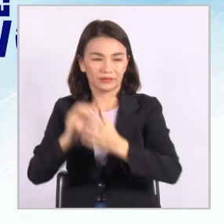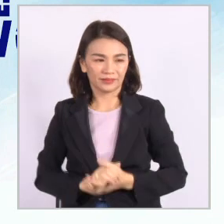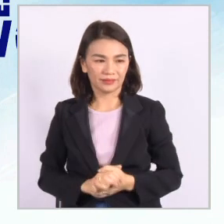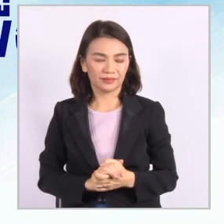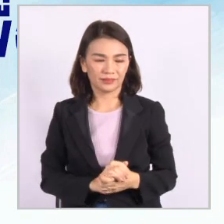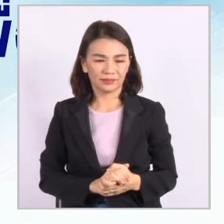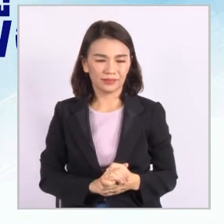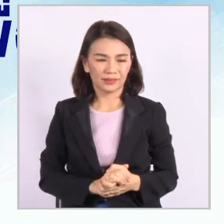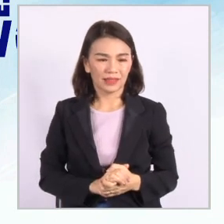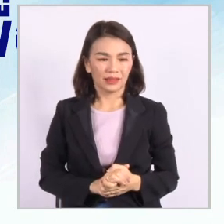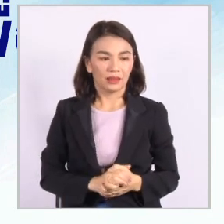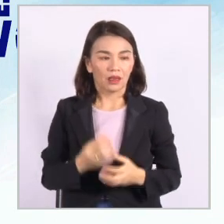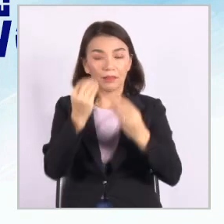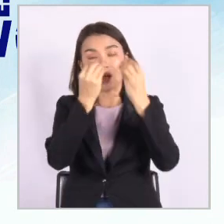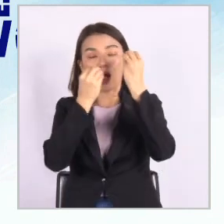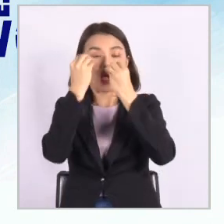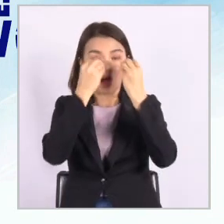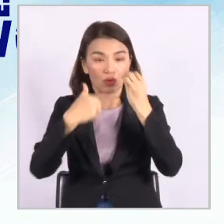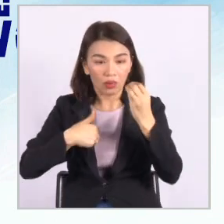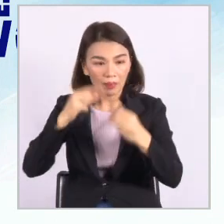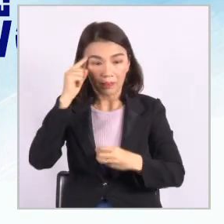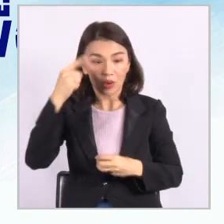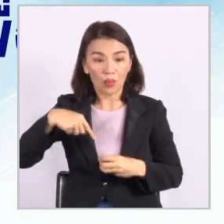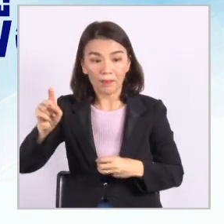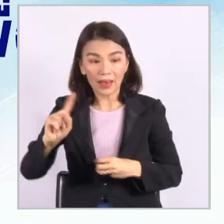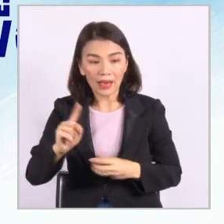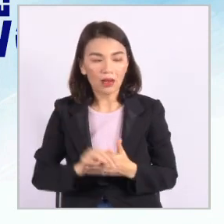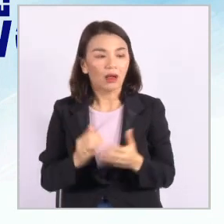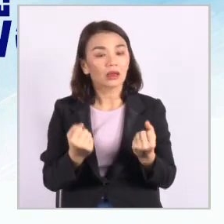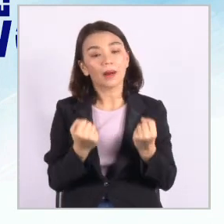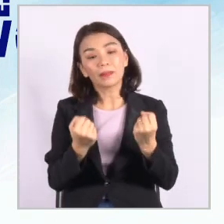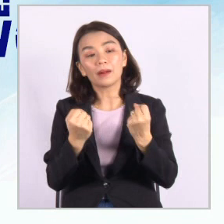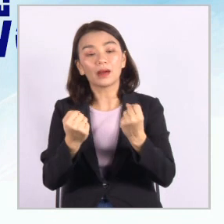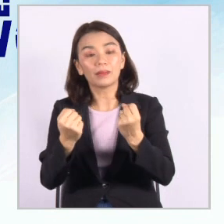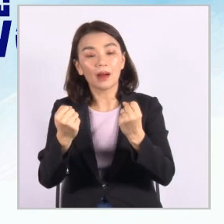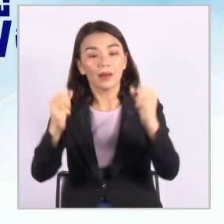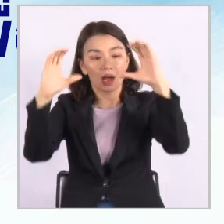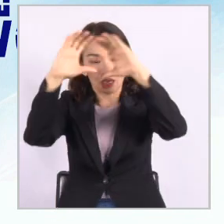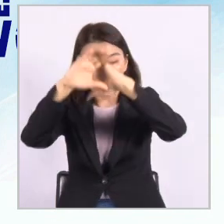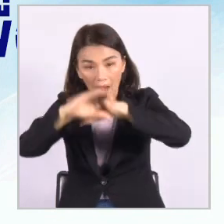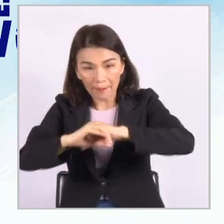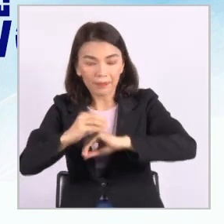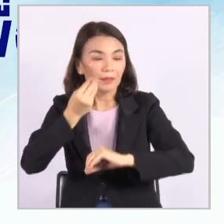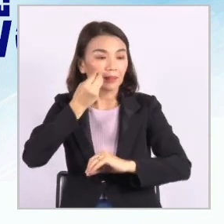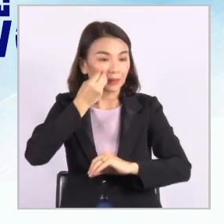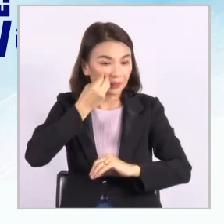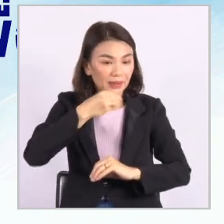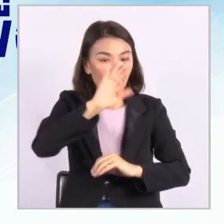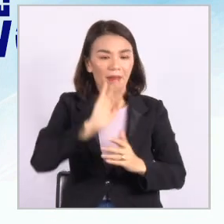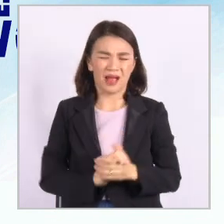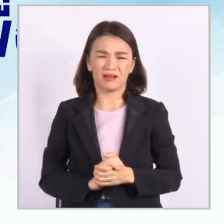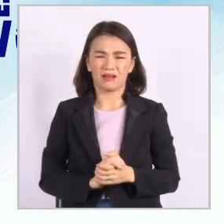แต่ด้วยความที่ตัวเองเมาอ่ะไม่รู้จะไปไหนก็ขับไปเรื่อยเปื่อยจนพกพร่ำก็เลยกลับบ้านญาติๆถามเอ้า